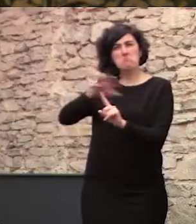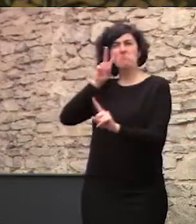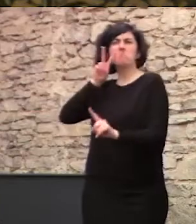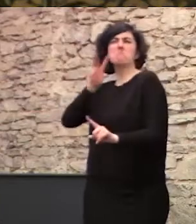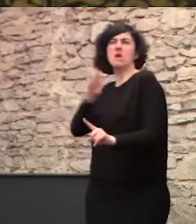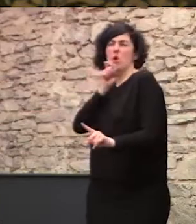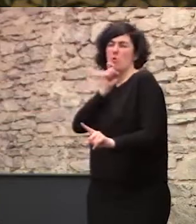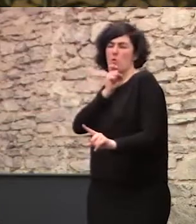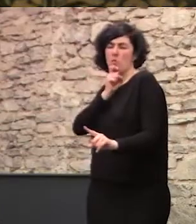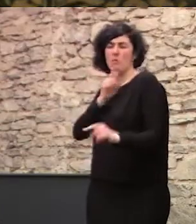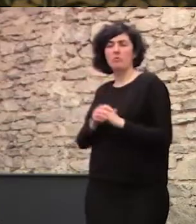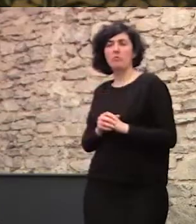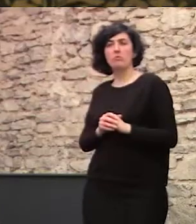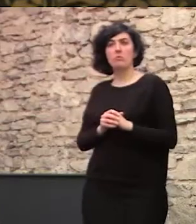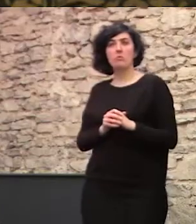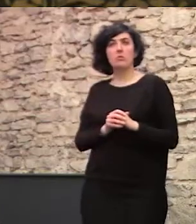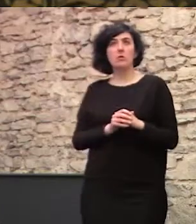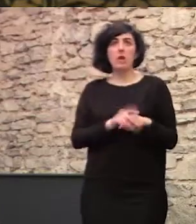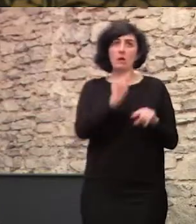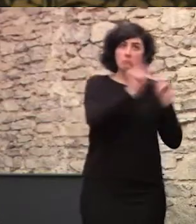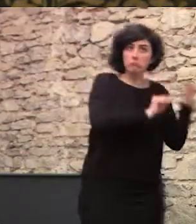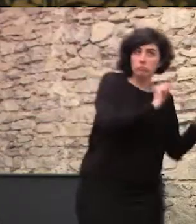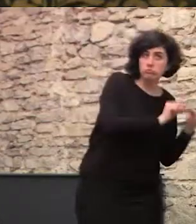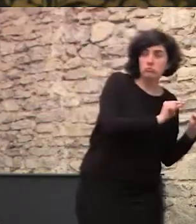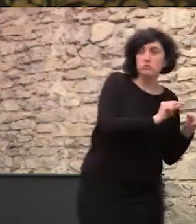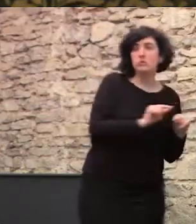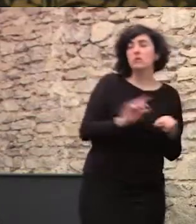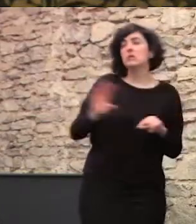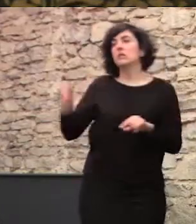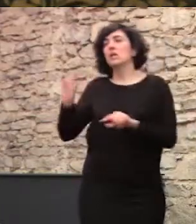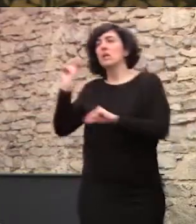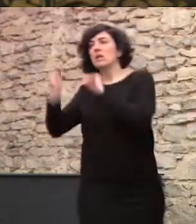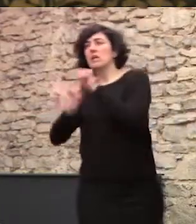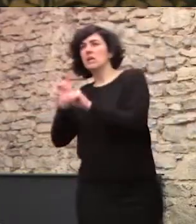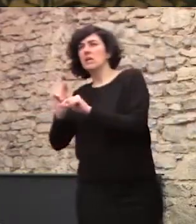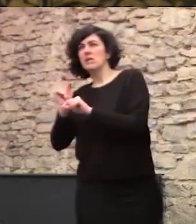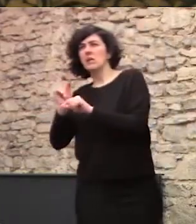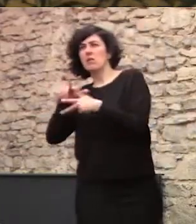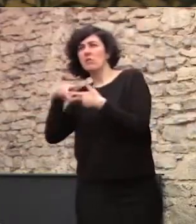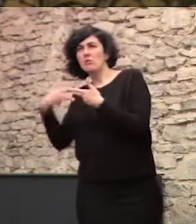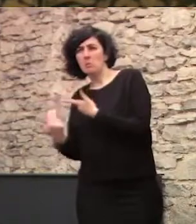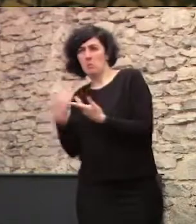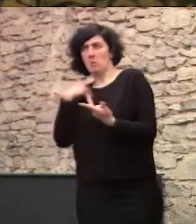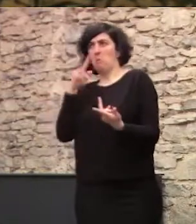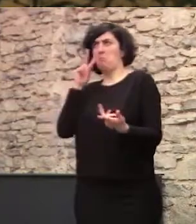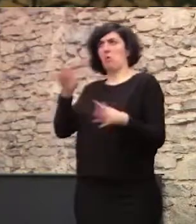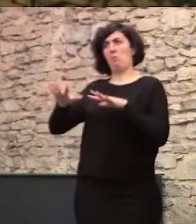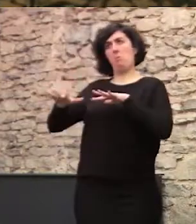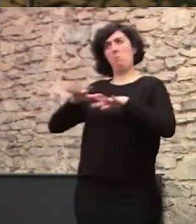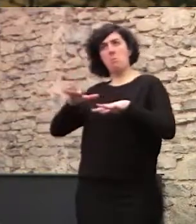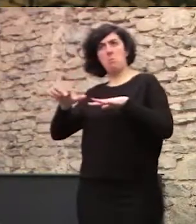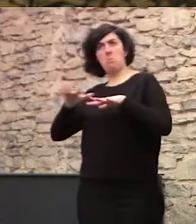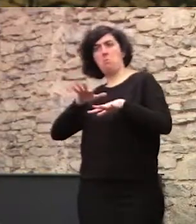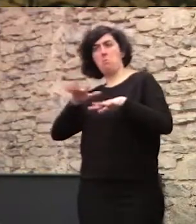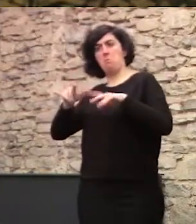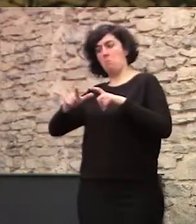ari da... Bai, kritikariena. Bai, euskaraz egiten ari dena, sortzen ari da, zerbait, ez?